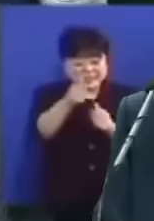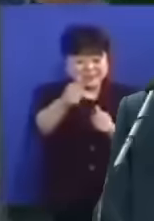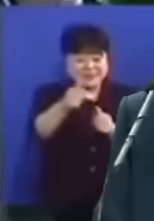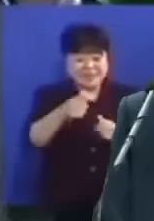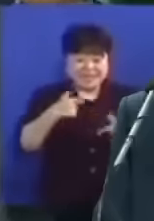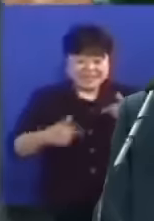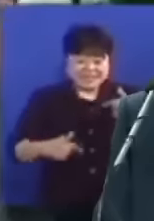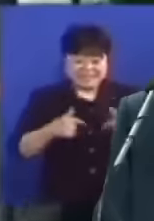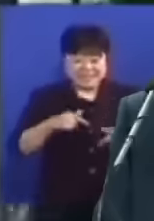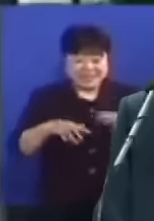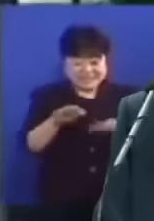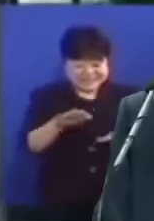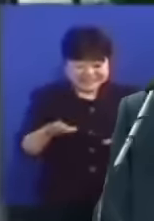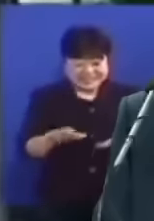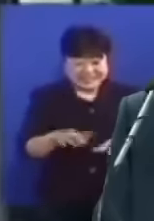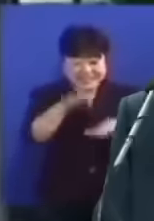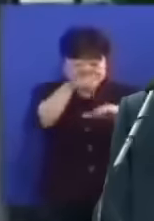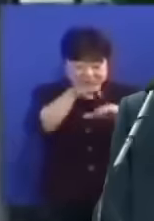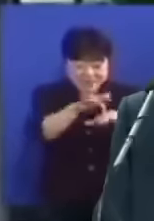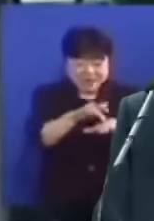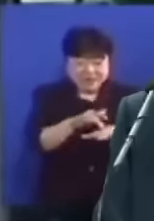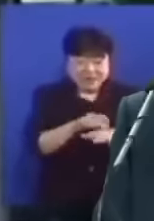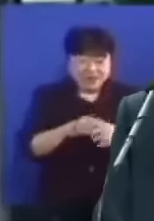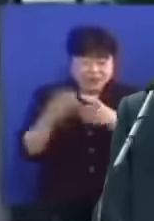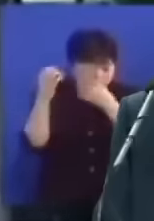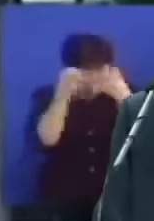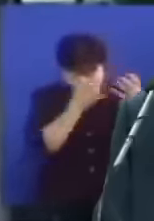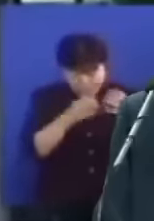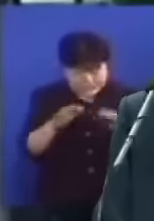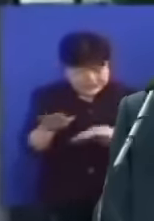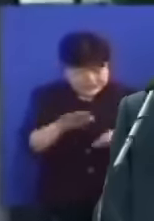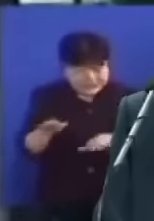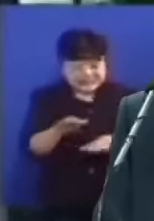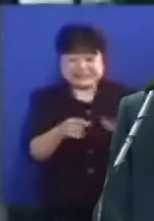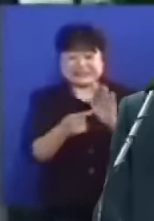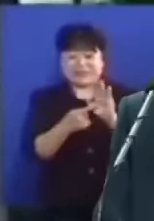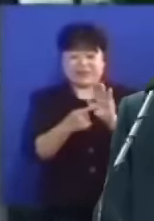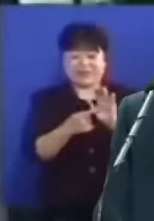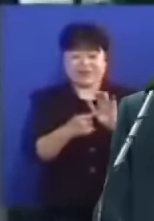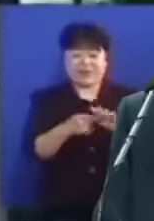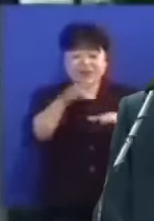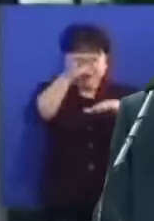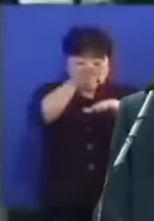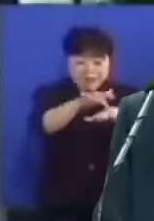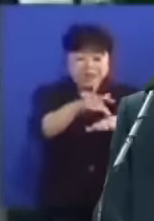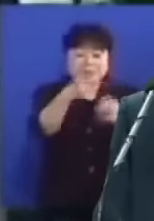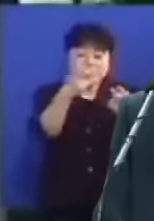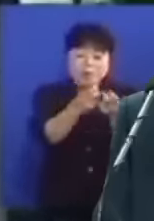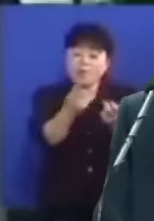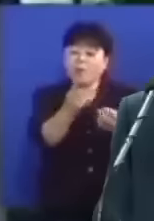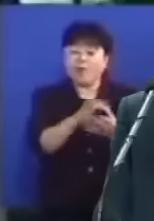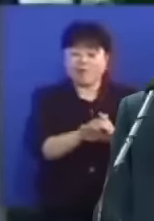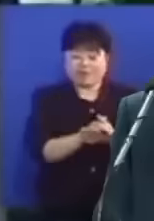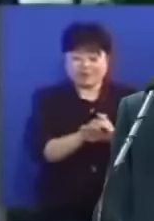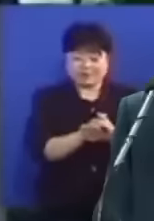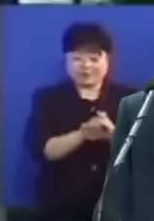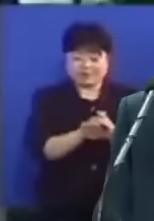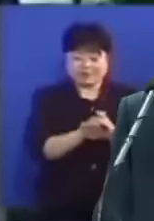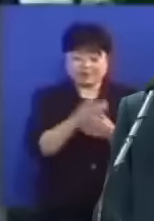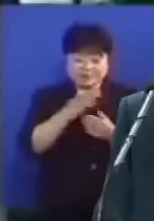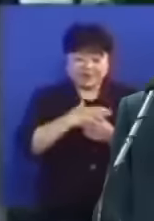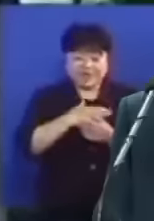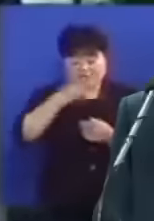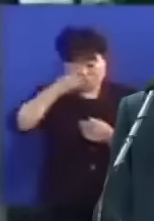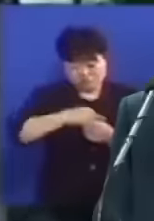하나님에게는 기쁨의 지진이 일어나는가 하면 마귀의 나라에는 혼란의 지진이 일어납니다. 마귀는 어떤 법칙을 가지고 있느냐?